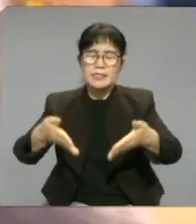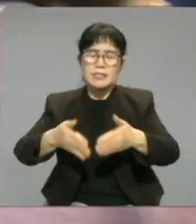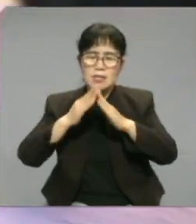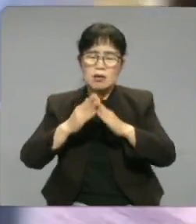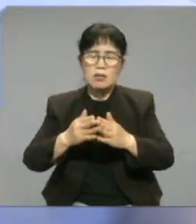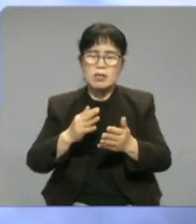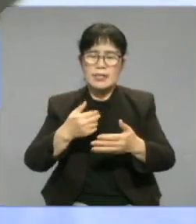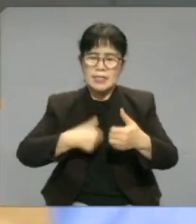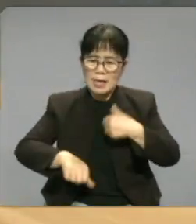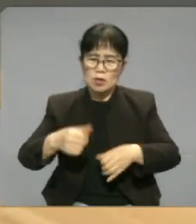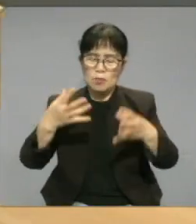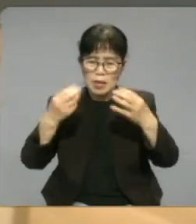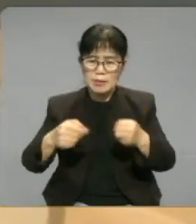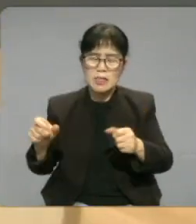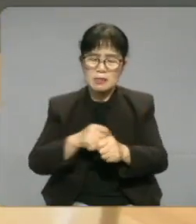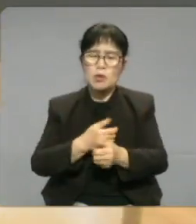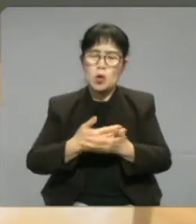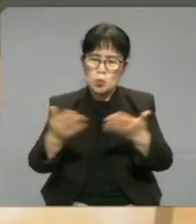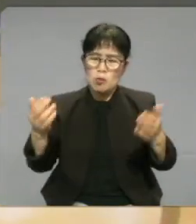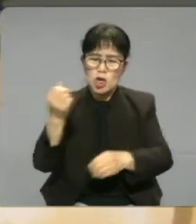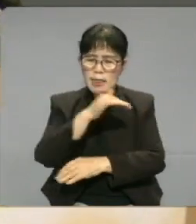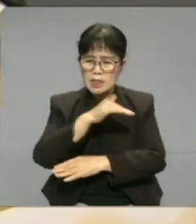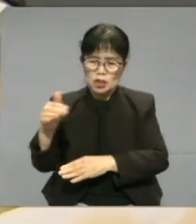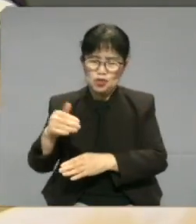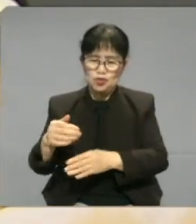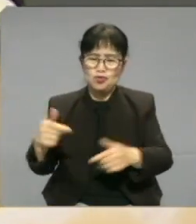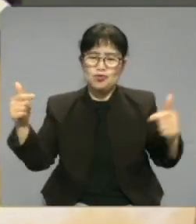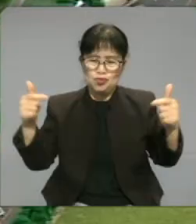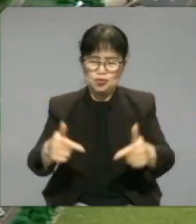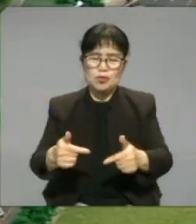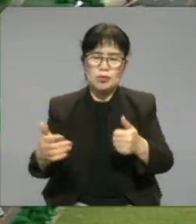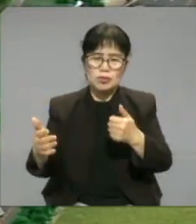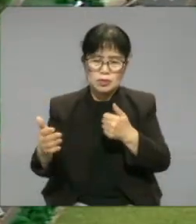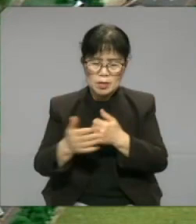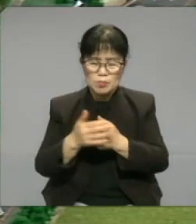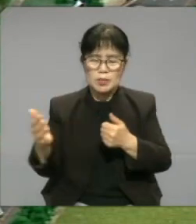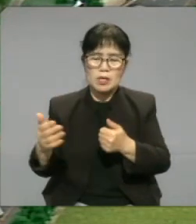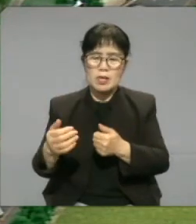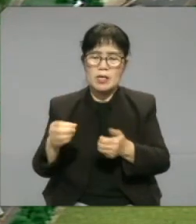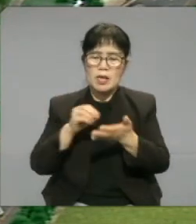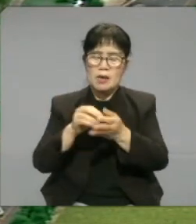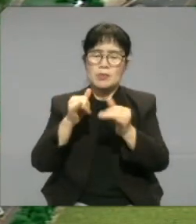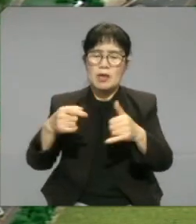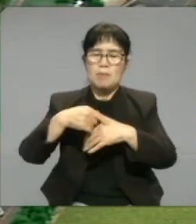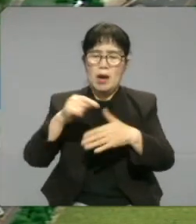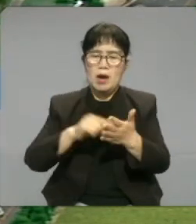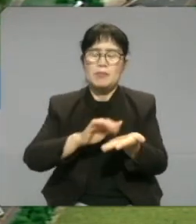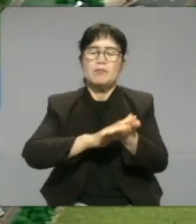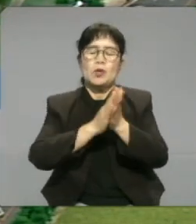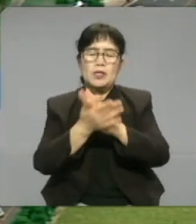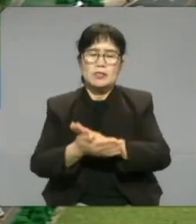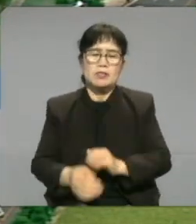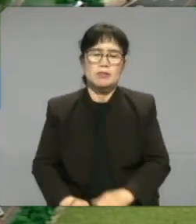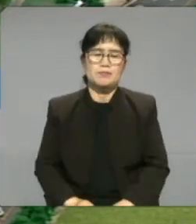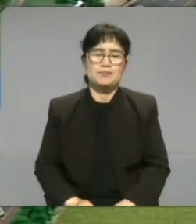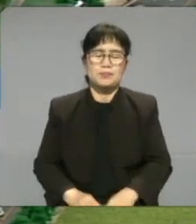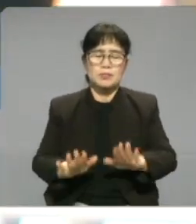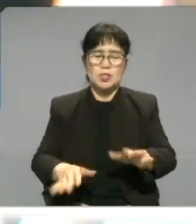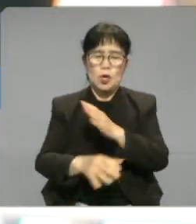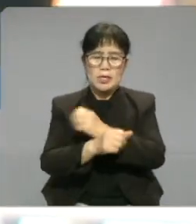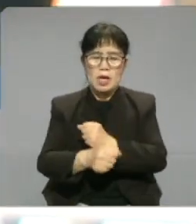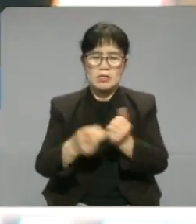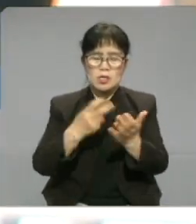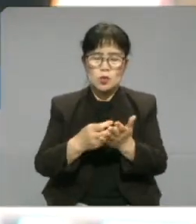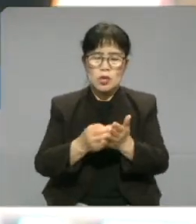다자녀 특별 공급 기준 완화 등이 가입자 마음을 돌렸다는 겁니다 올해 청약 제도가